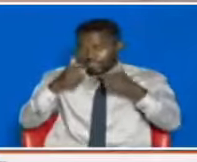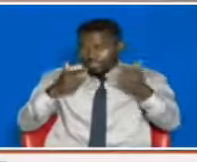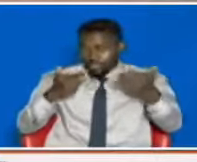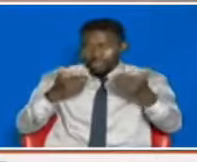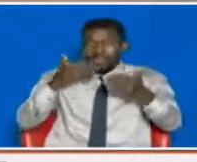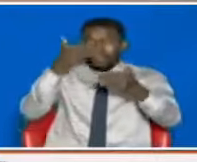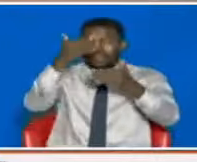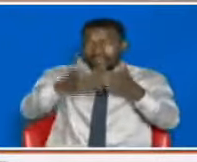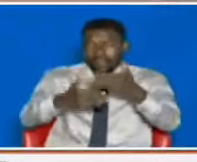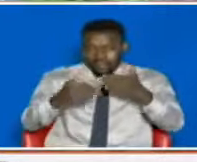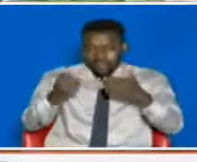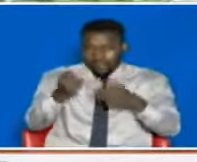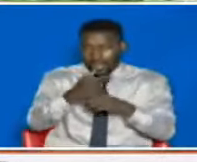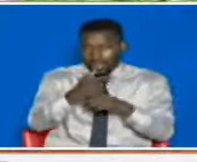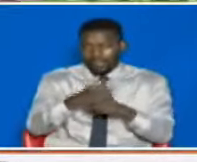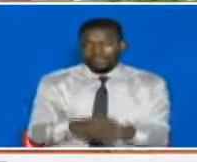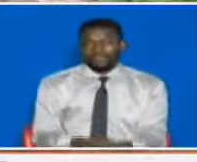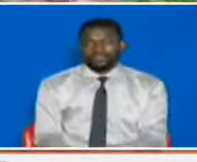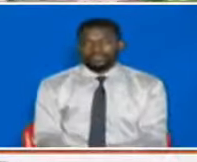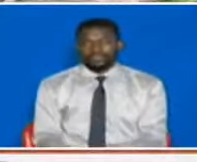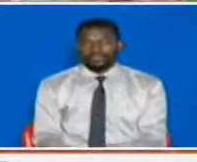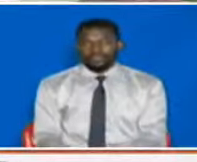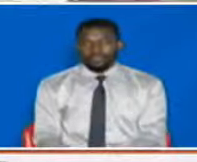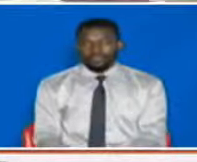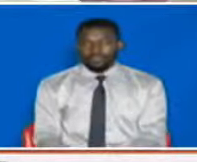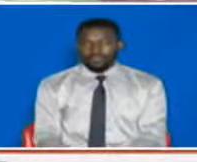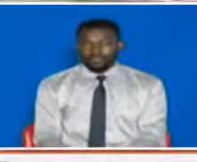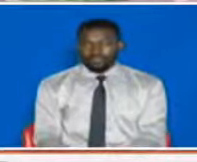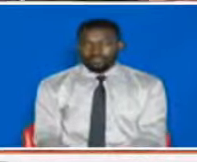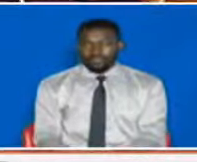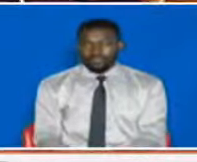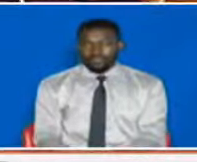Vera Mora, KTN News, Nairobi.